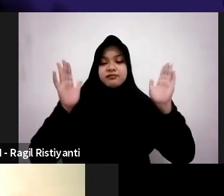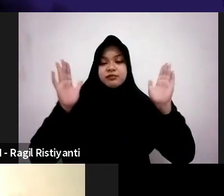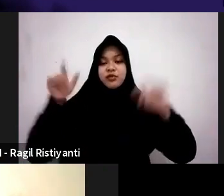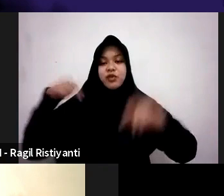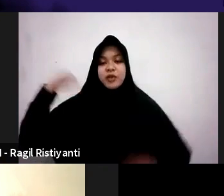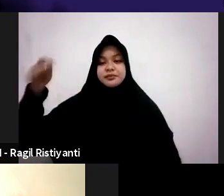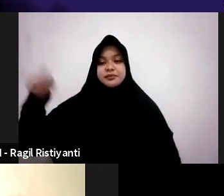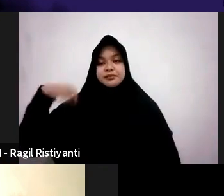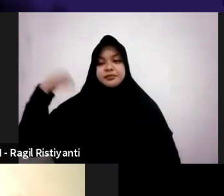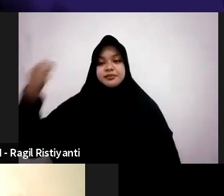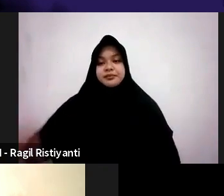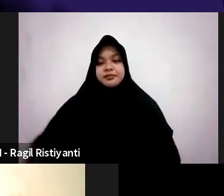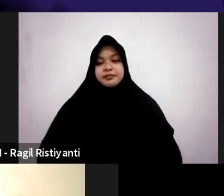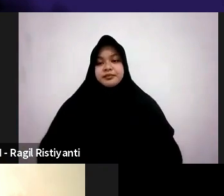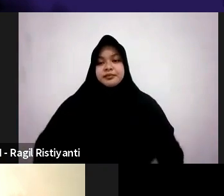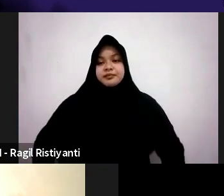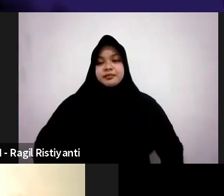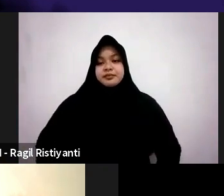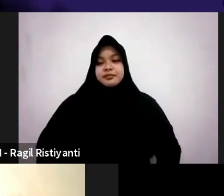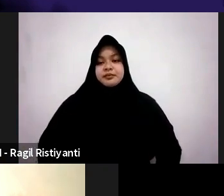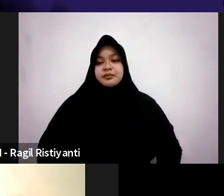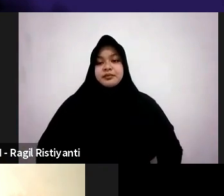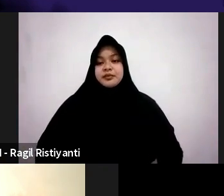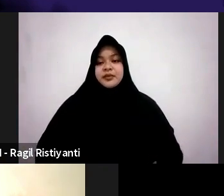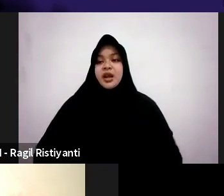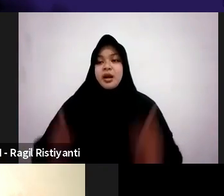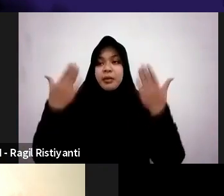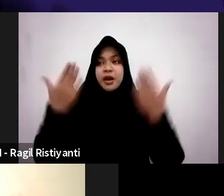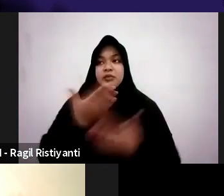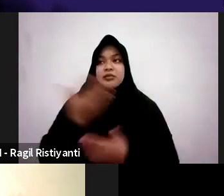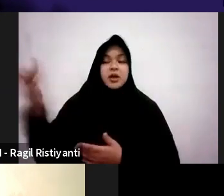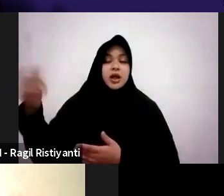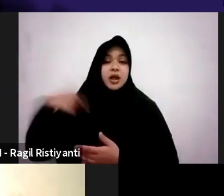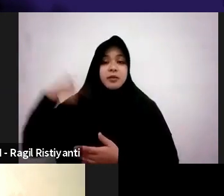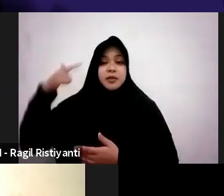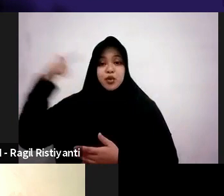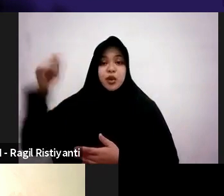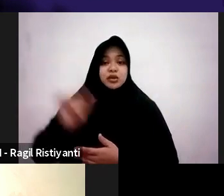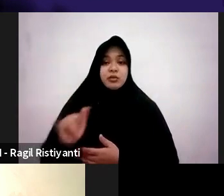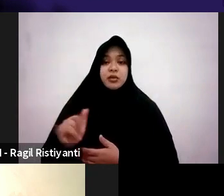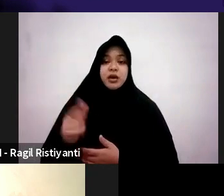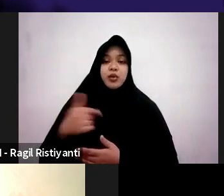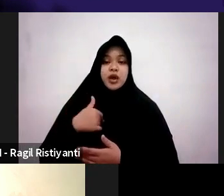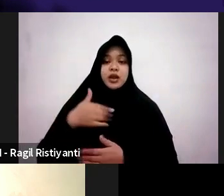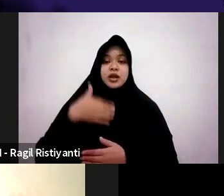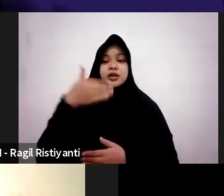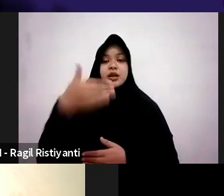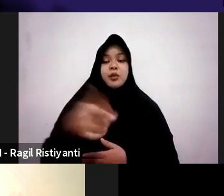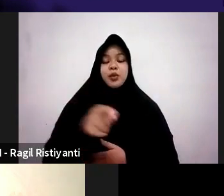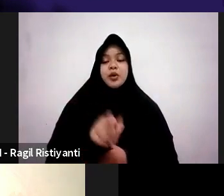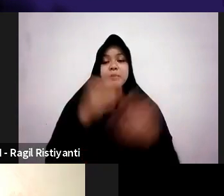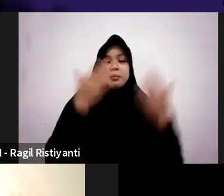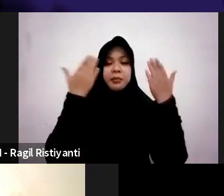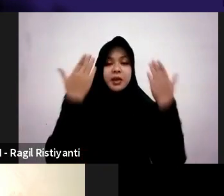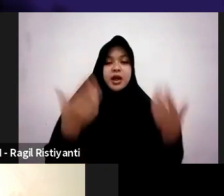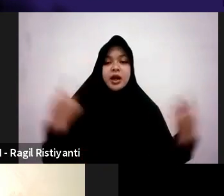gitu Apakah mereka peduli dan apa namanya nantikan step selanjutnya adalah bagaimana